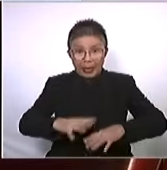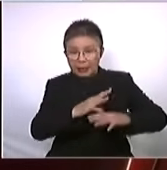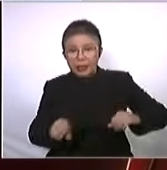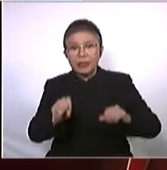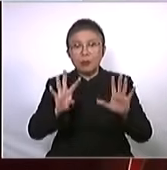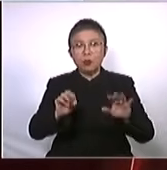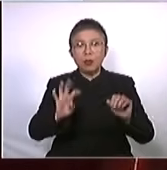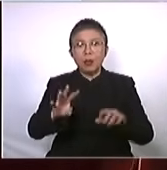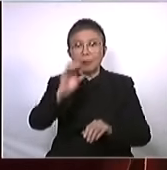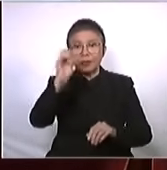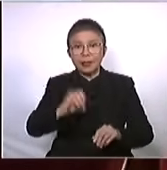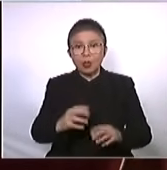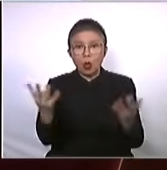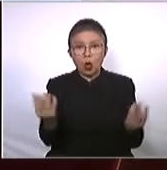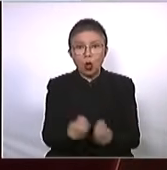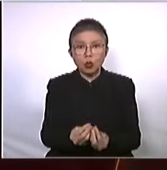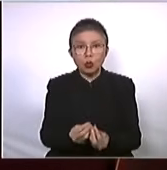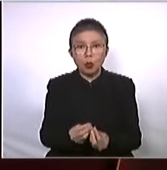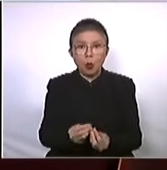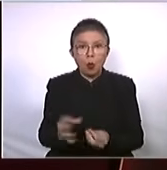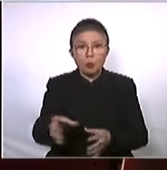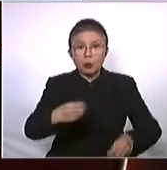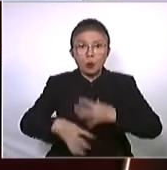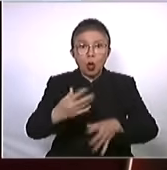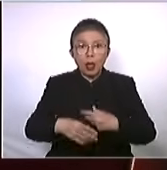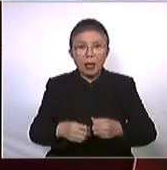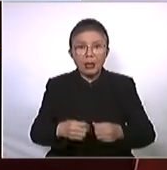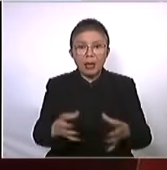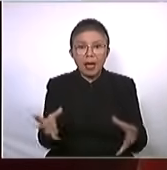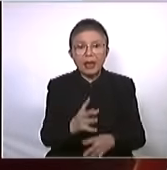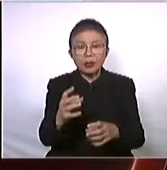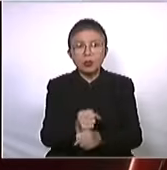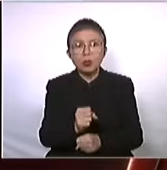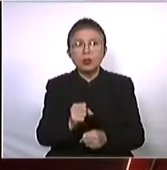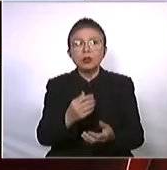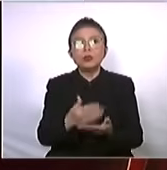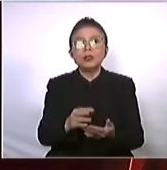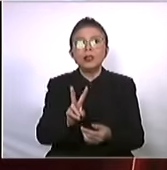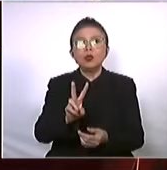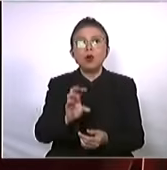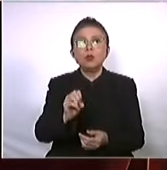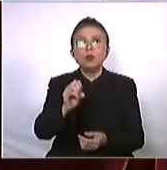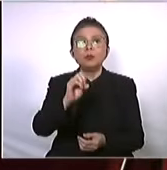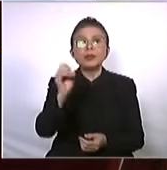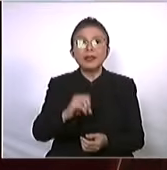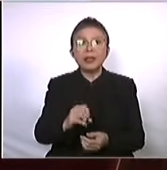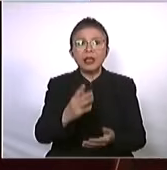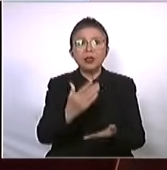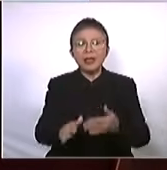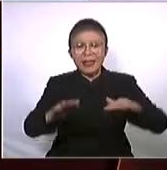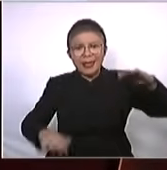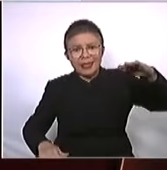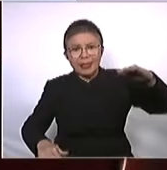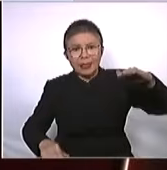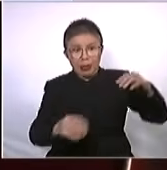99% penduduk berebut mengelola hanya 20% lahan sisanya memang timpang Oleh sebab itu